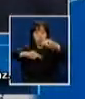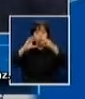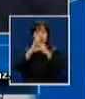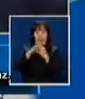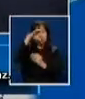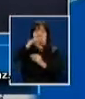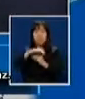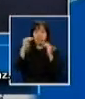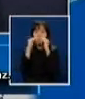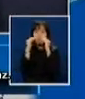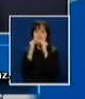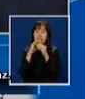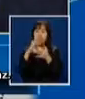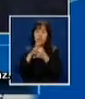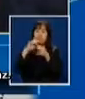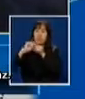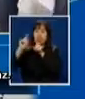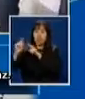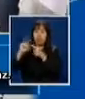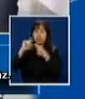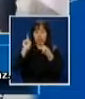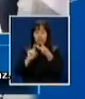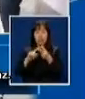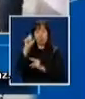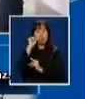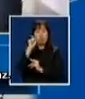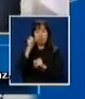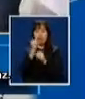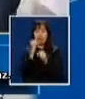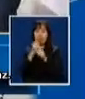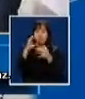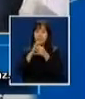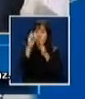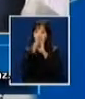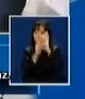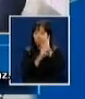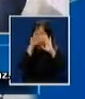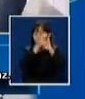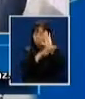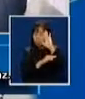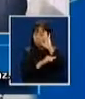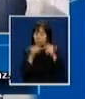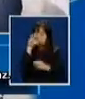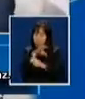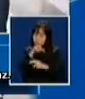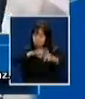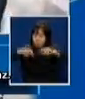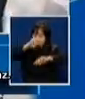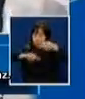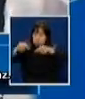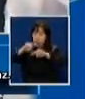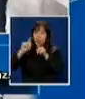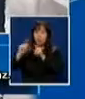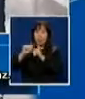หรือการที่จะเร่งรัดกฎหมายที่เกี่ยวข้องกับการมากำหนดแนวทางในการกำกับดูแลกิจการเรื่อง